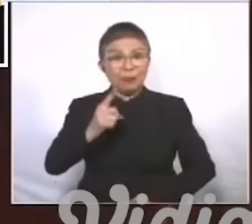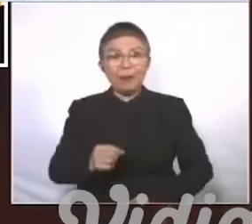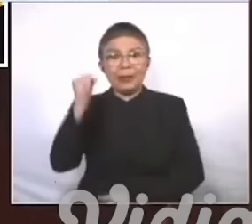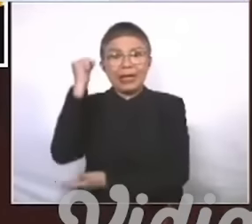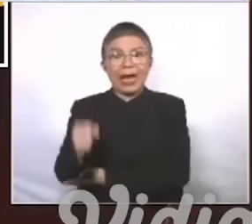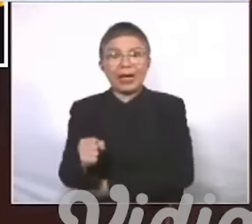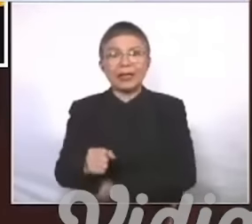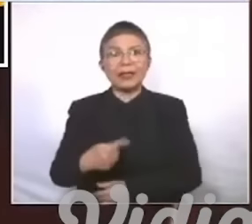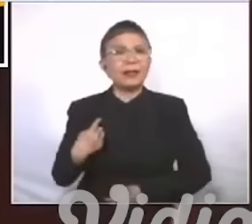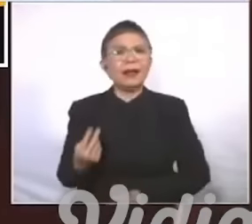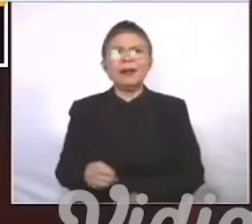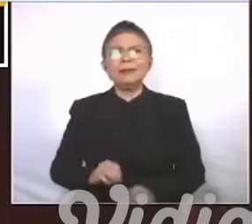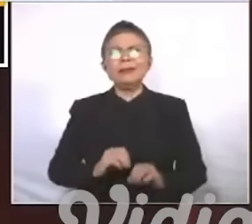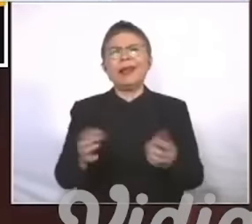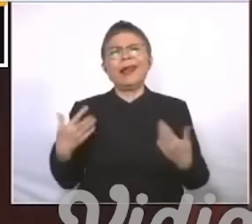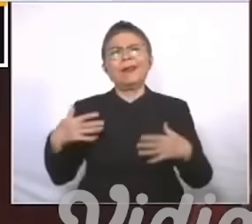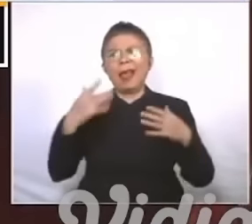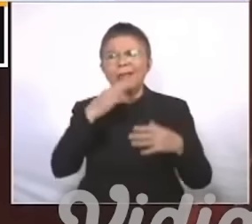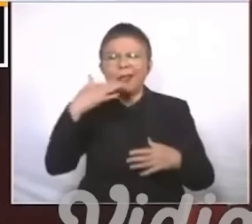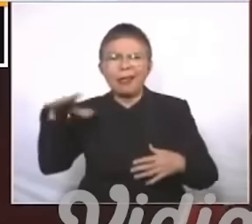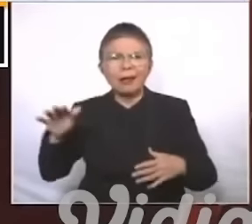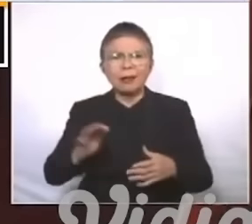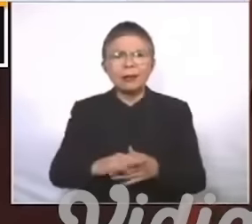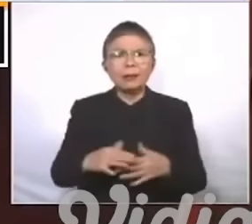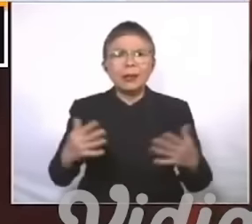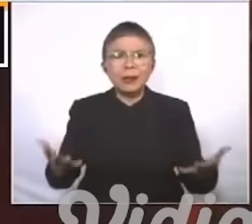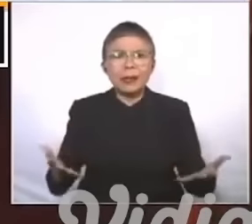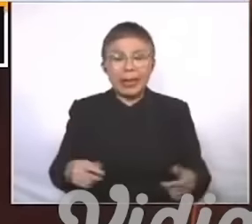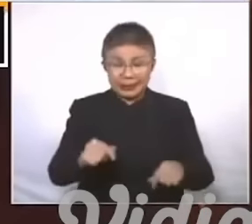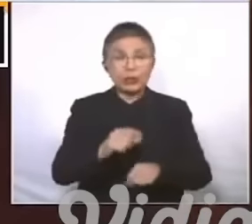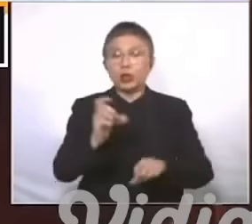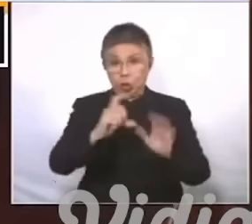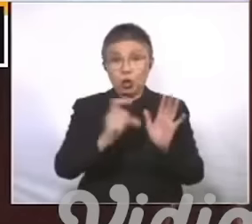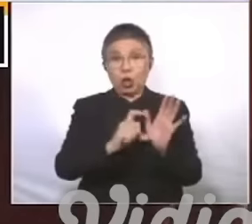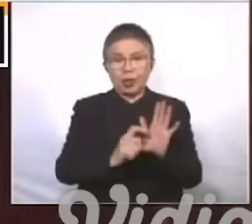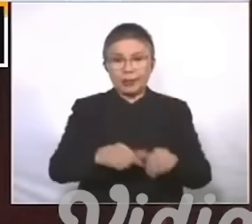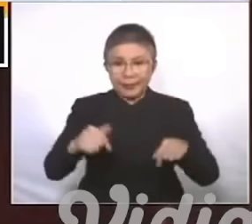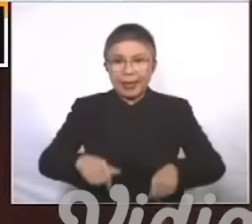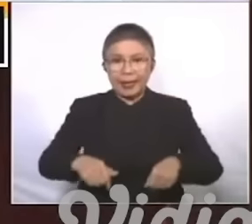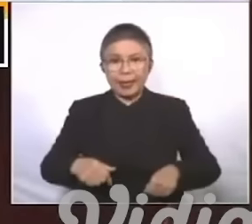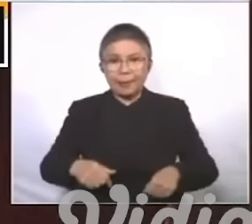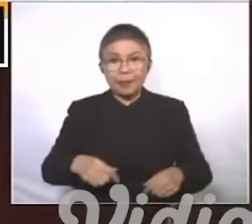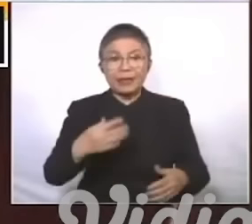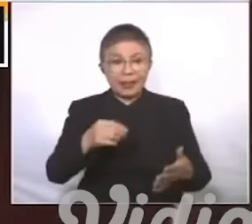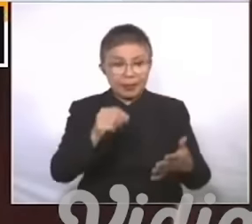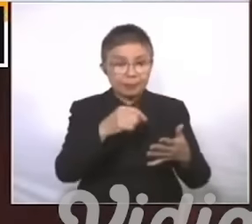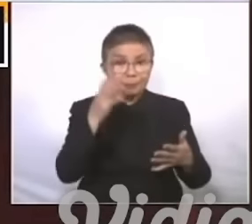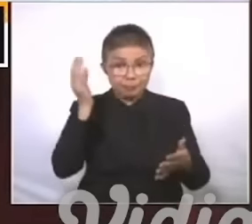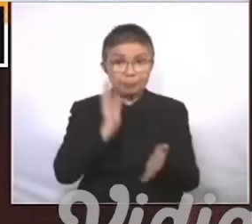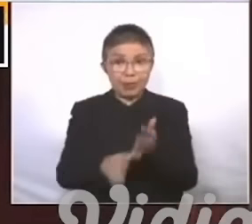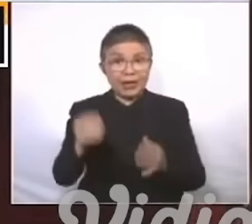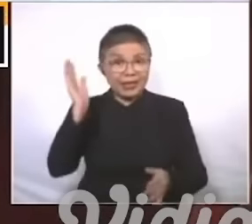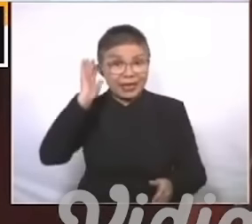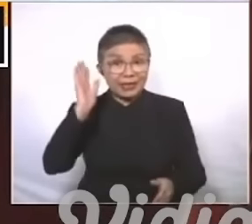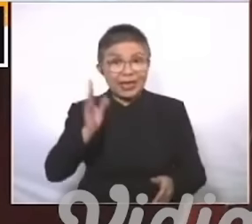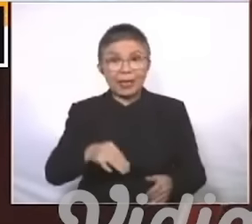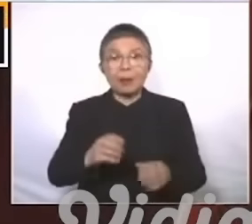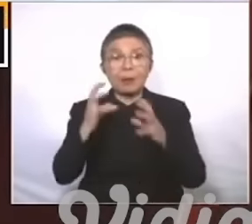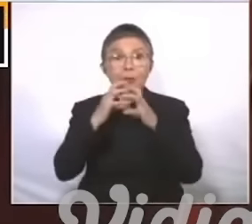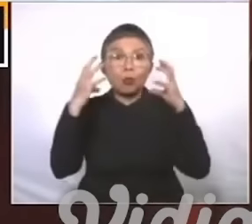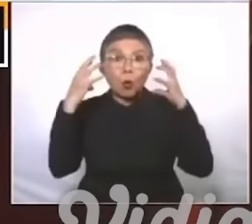penegakan hukum kita. Itu masalahnya sebenarnya. Coba sekarang ini, kalau data yang pernah saya dengar dari Pak